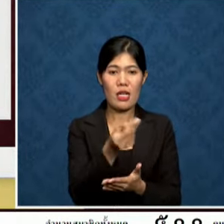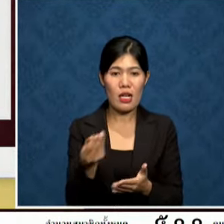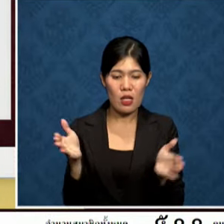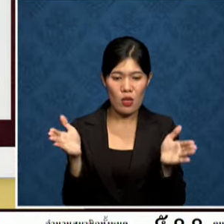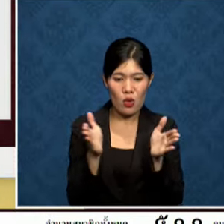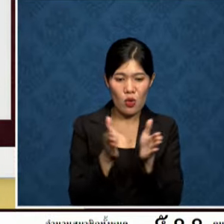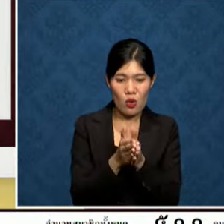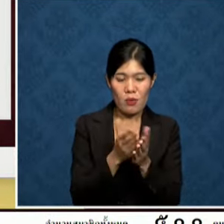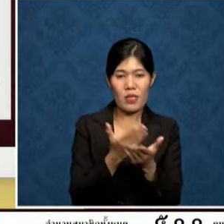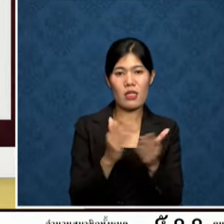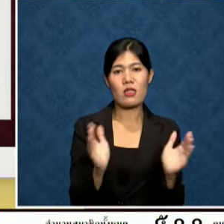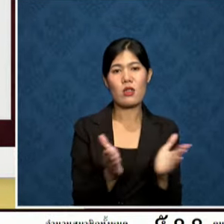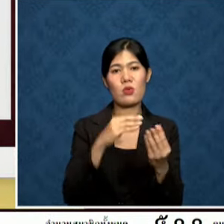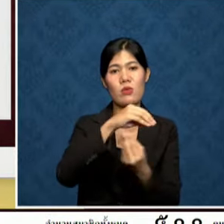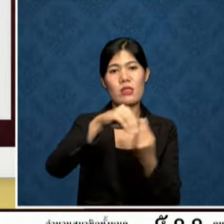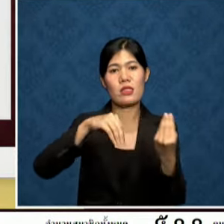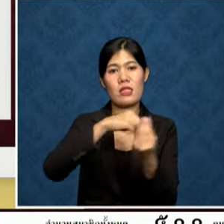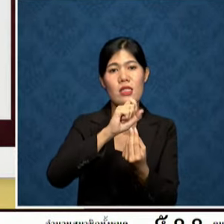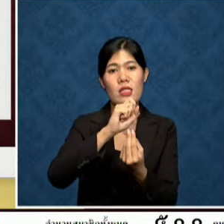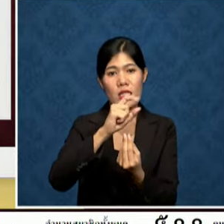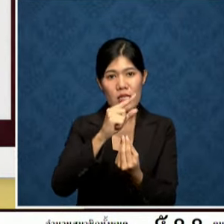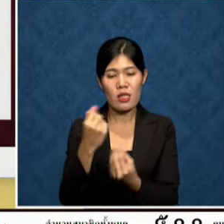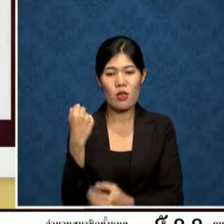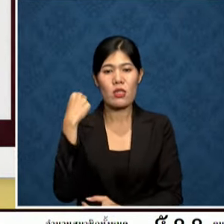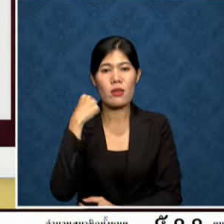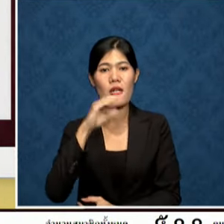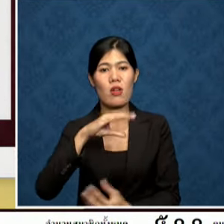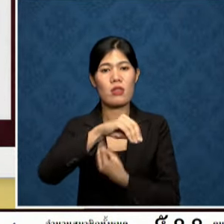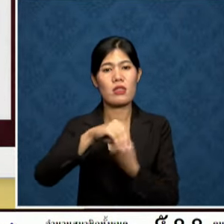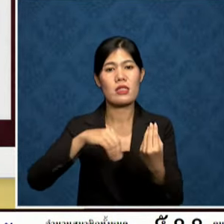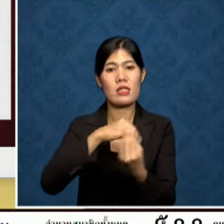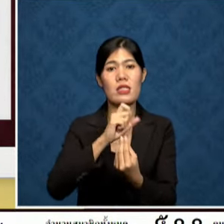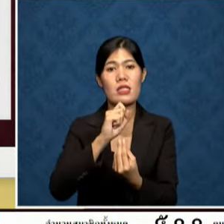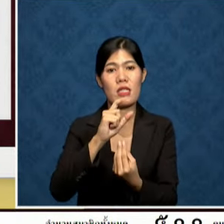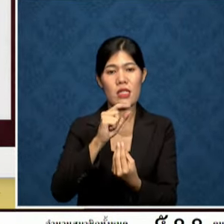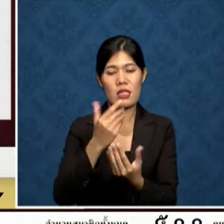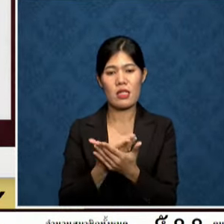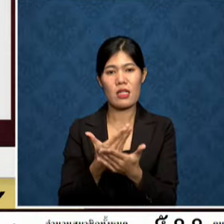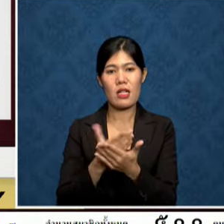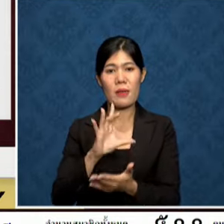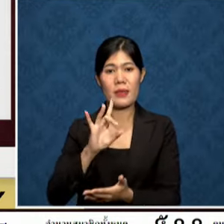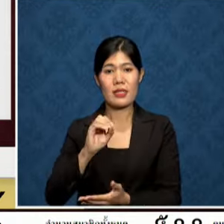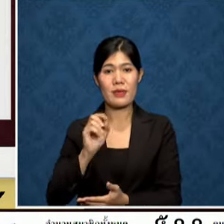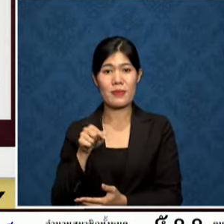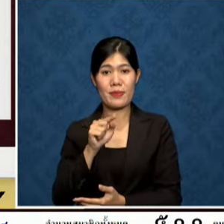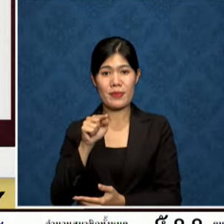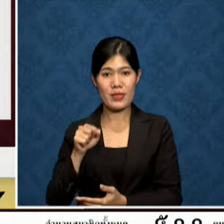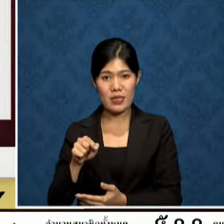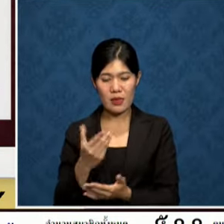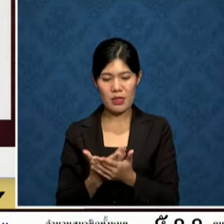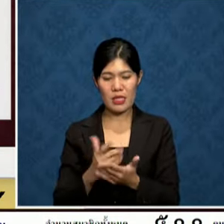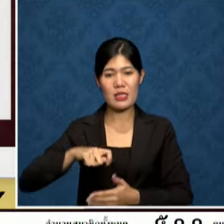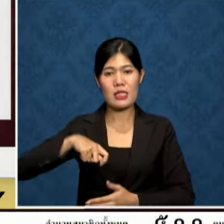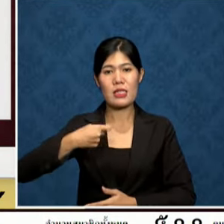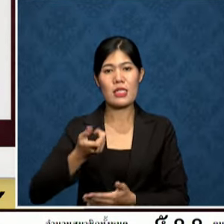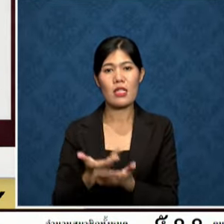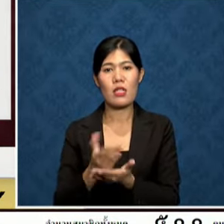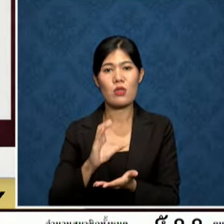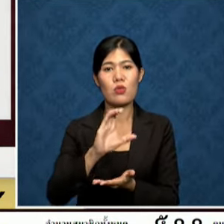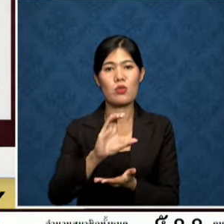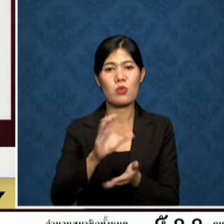กระตุ้นเศรษฐกิจและเสริสร้างความเข้มแข็งของระบบเศรษฐกิจเนี่ย 80%จะเป็นสิ่งที่เรียกว่ารายจ่ายลงทุนค่ะคุณ